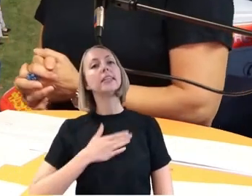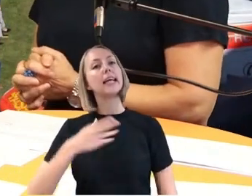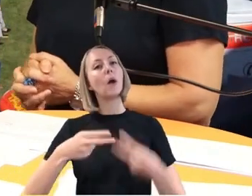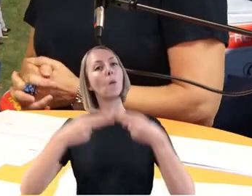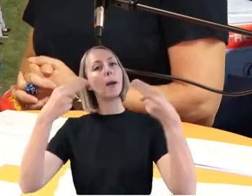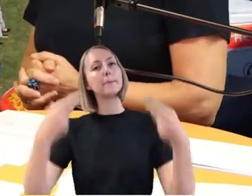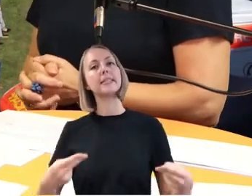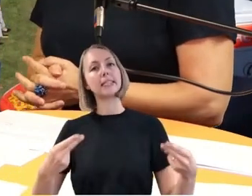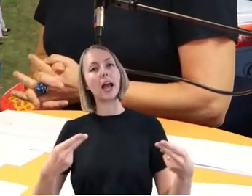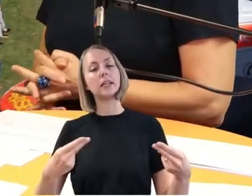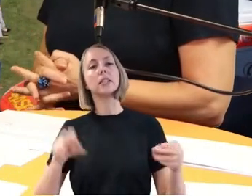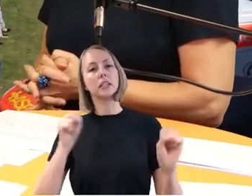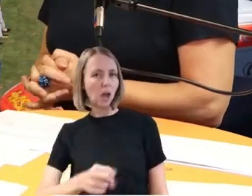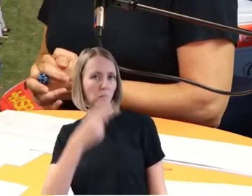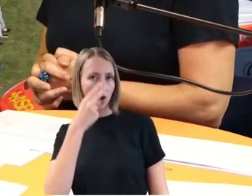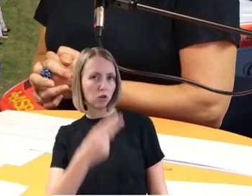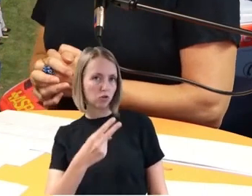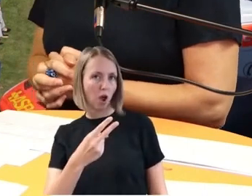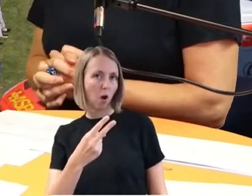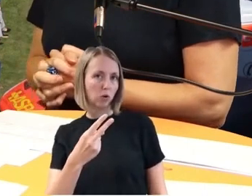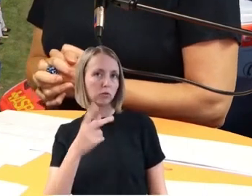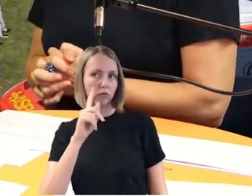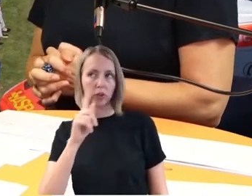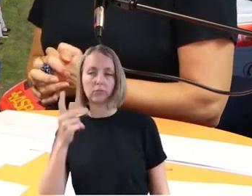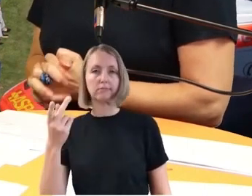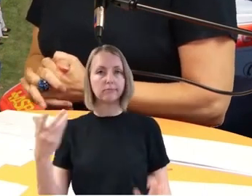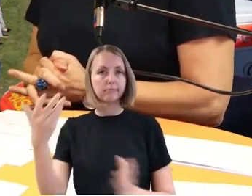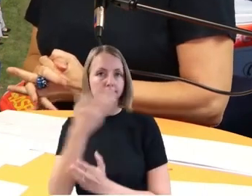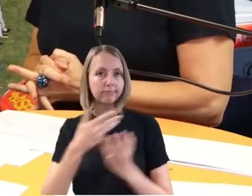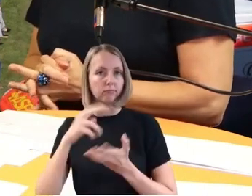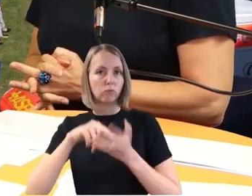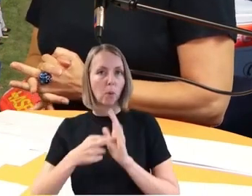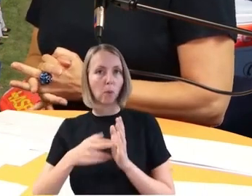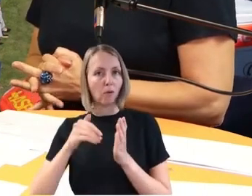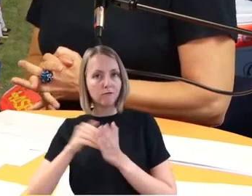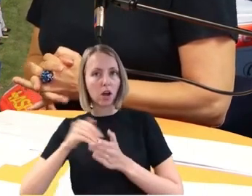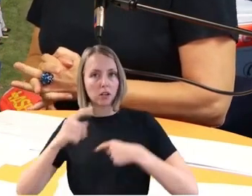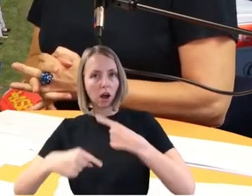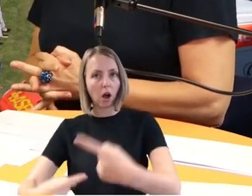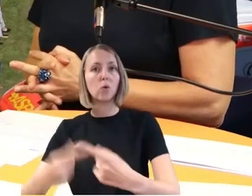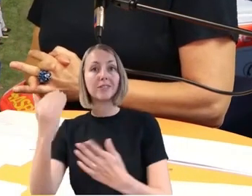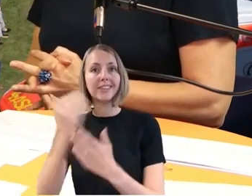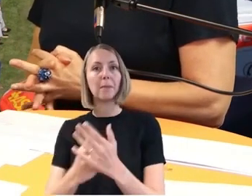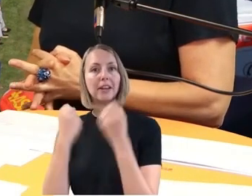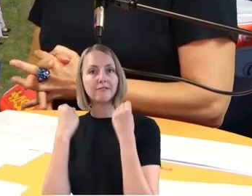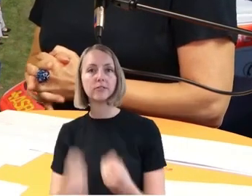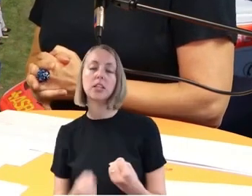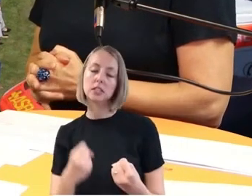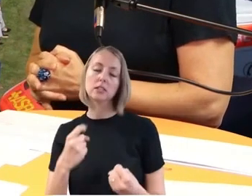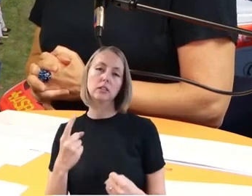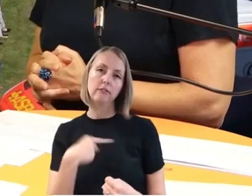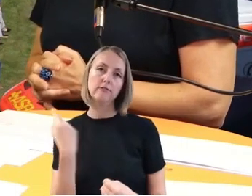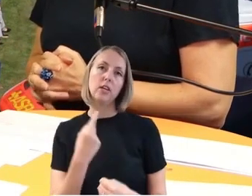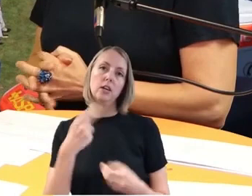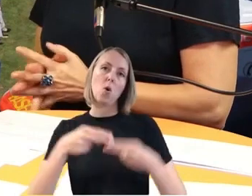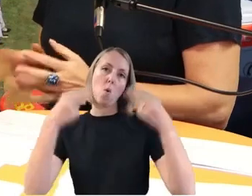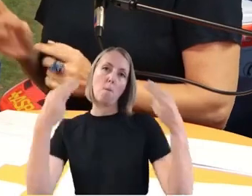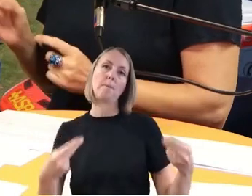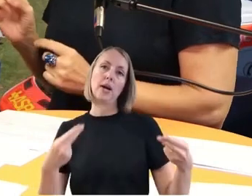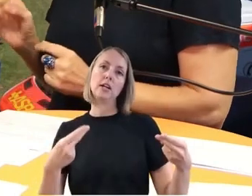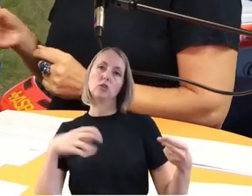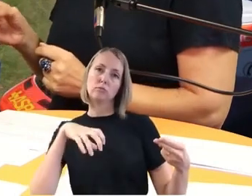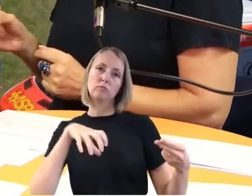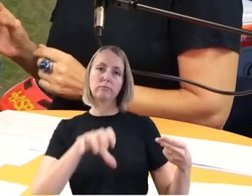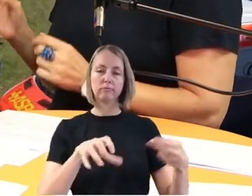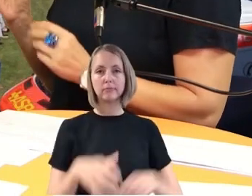website darüber informiert wann es weitergeht und wann denn dann auch wirklich übungszeit raum ist also